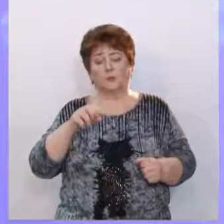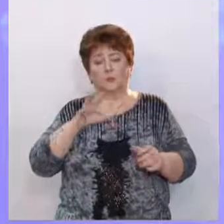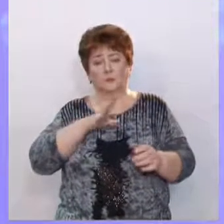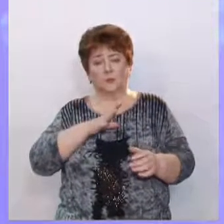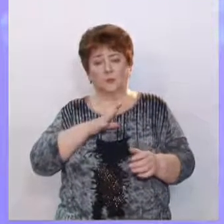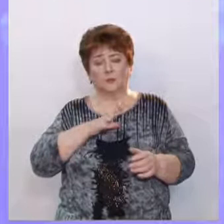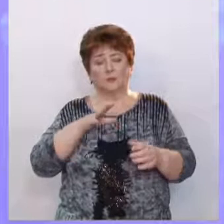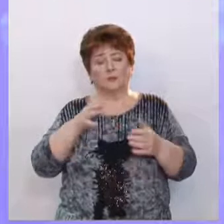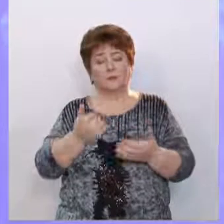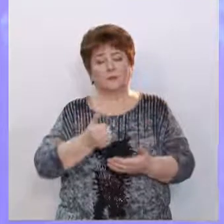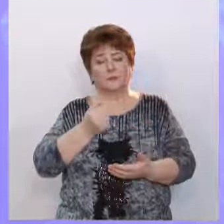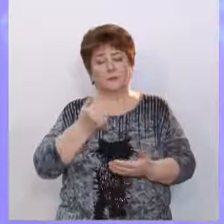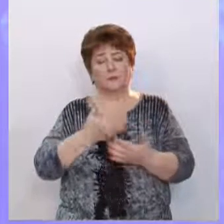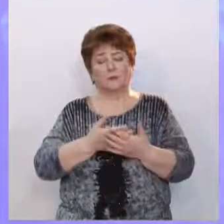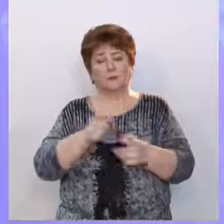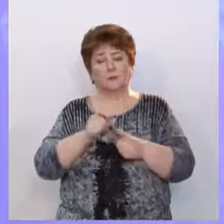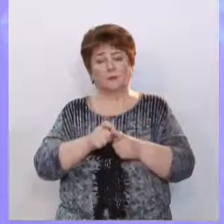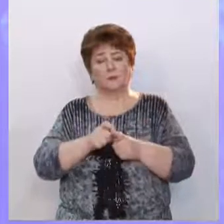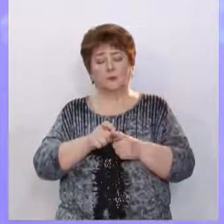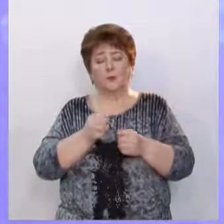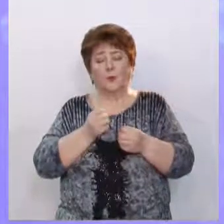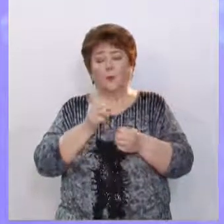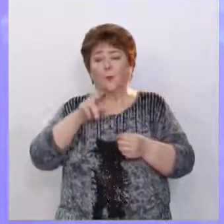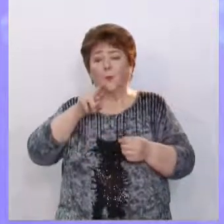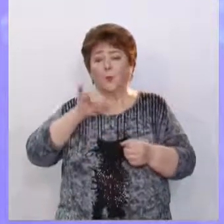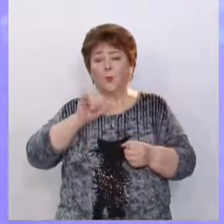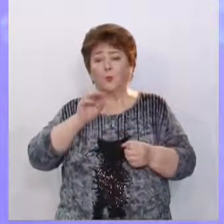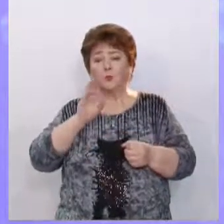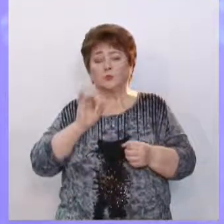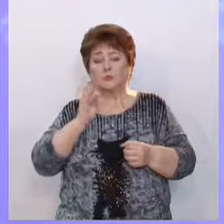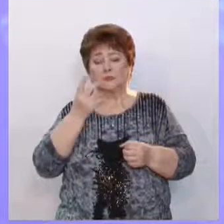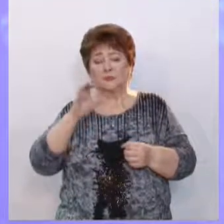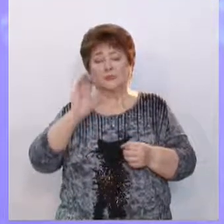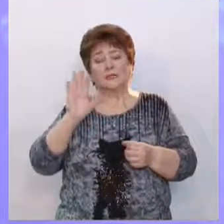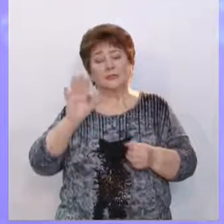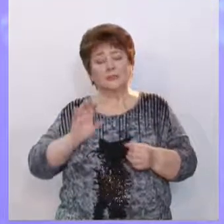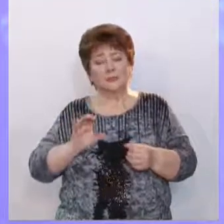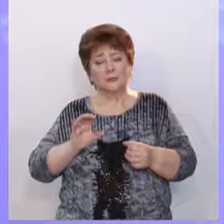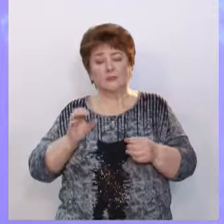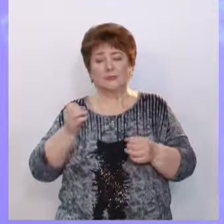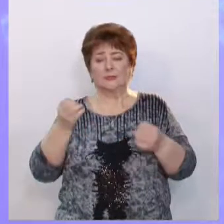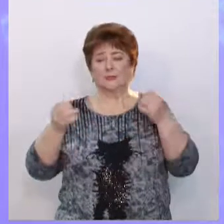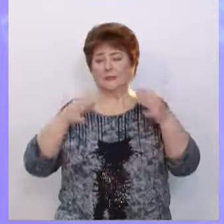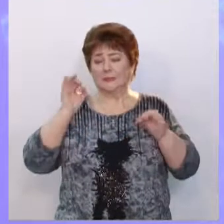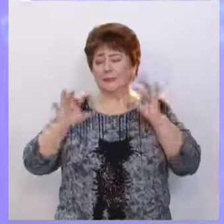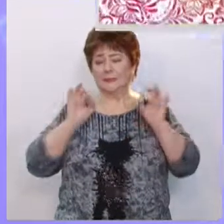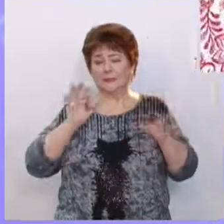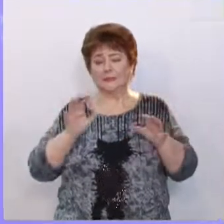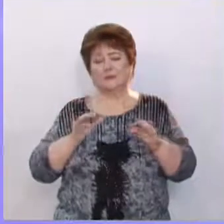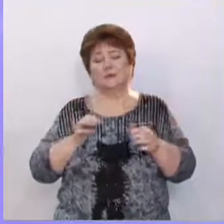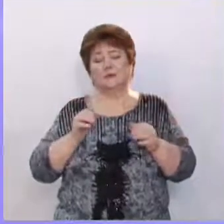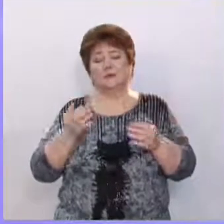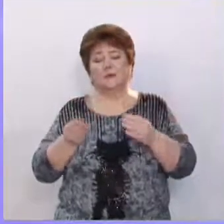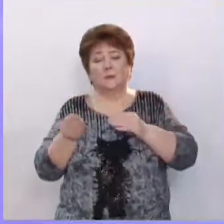было взять, например, слово «пушистый», «серебристый», «искристый»?